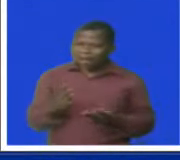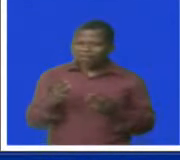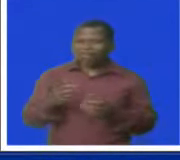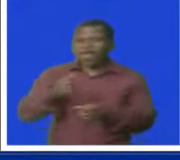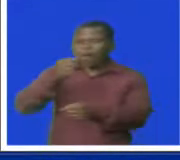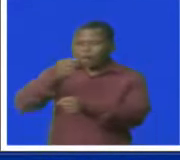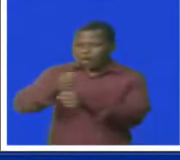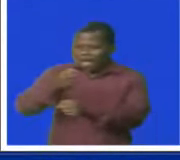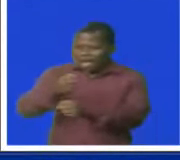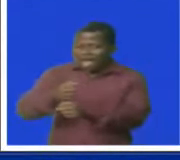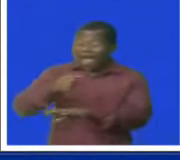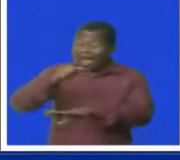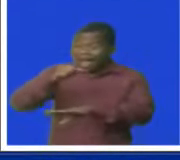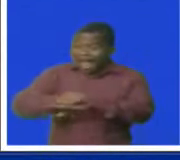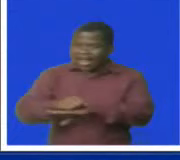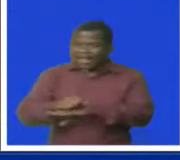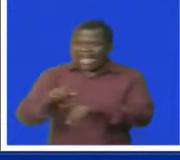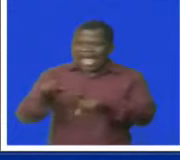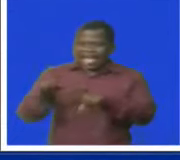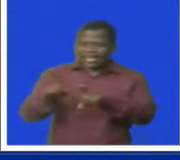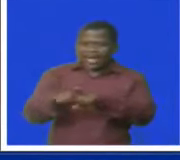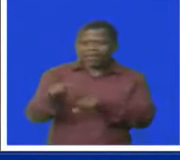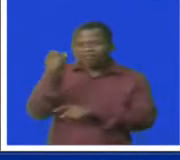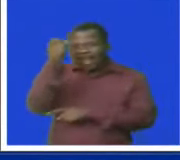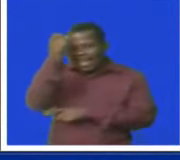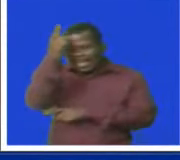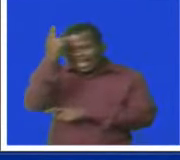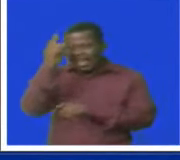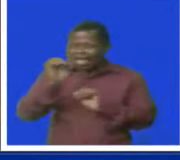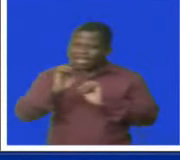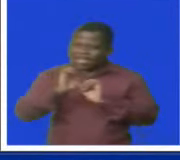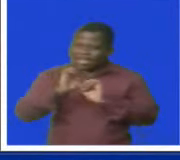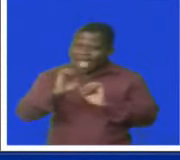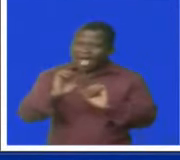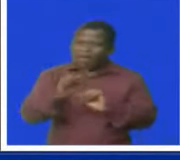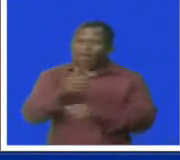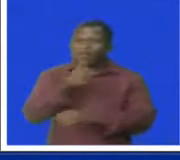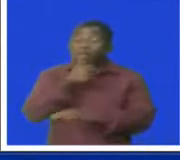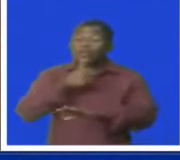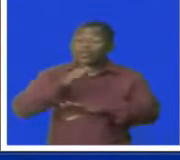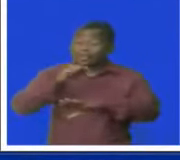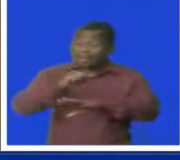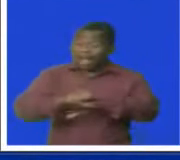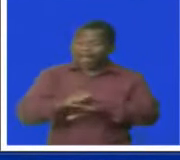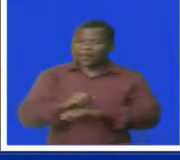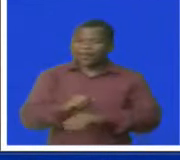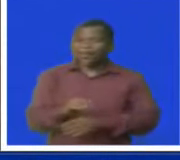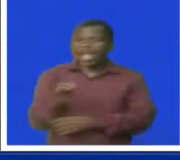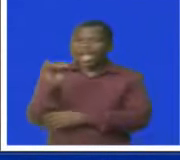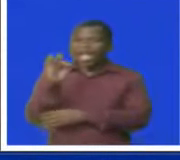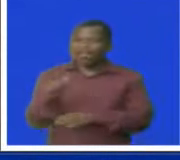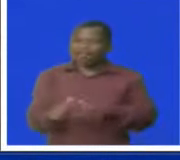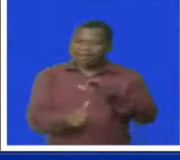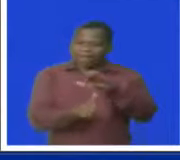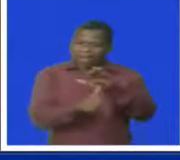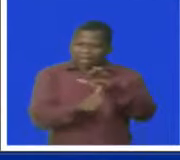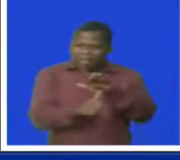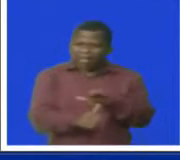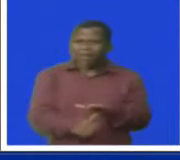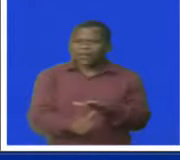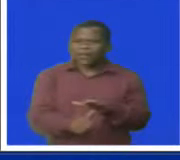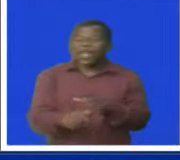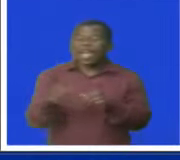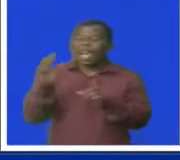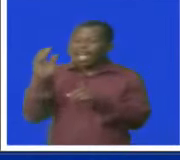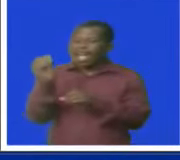ukuthi kwentekeni kuya embili ngoba vele nasibashiye ngemuva angeke silishayele ligoli.